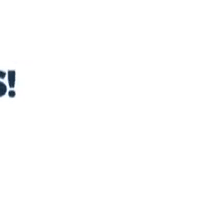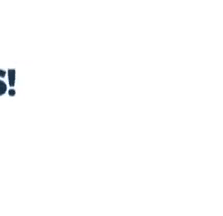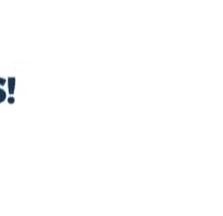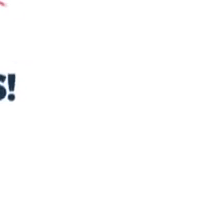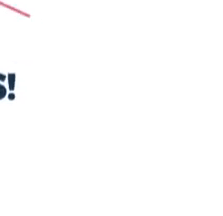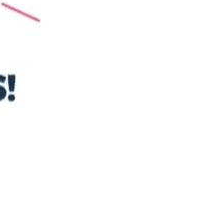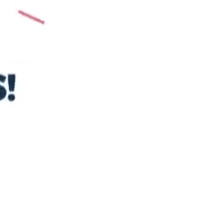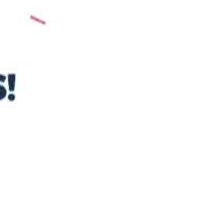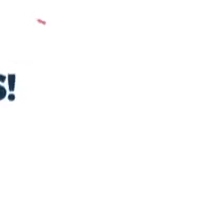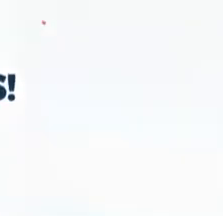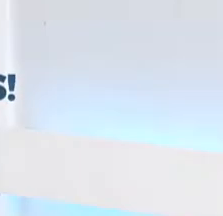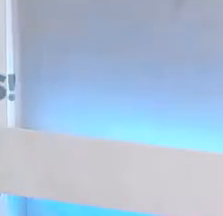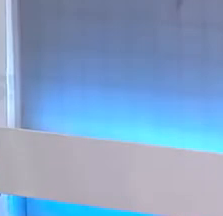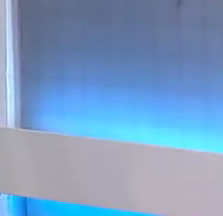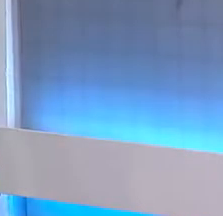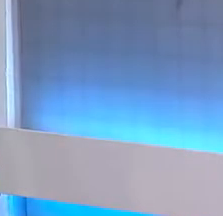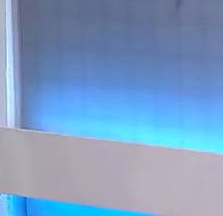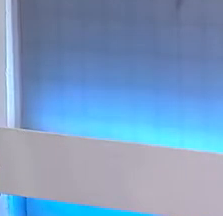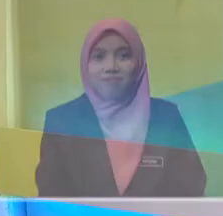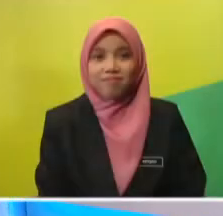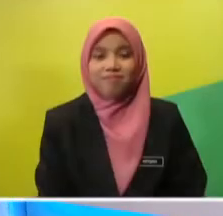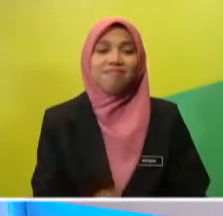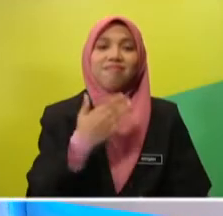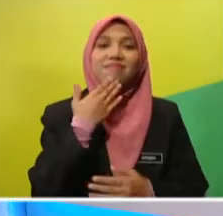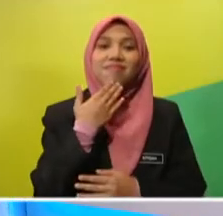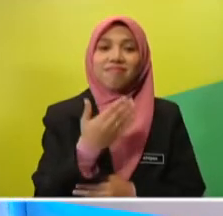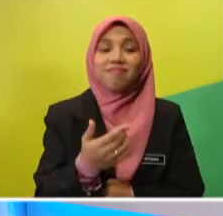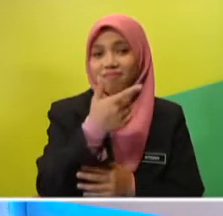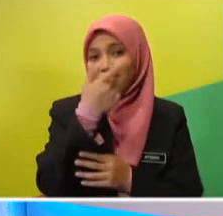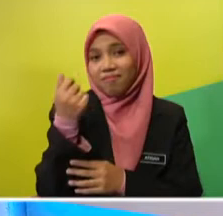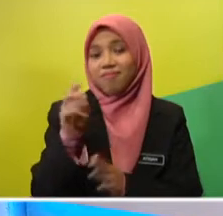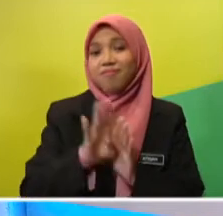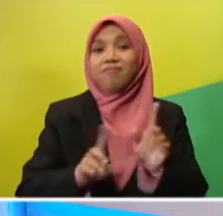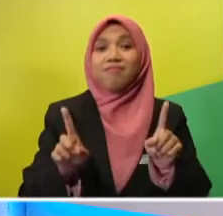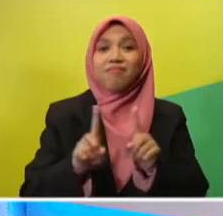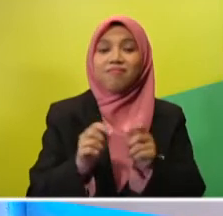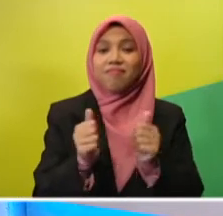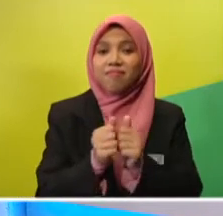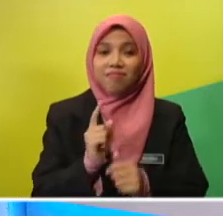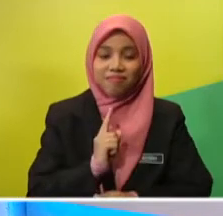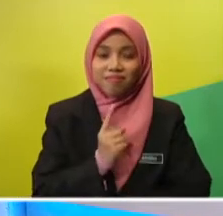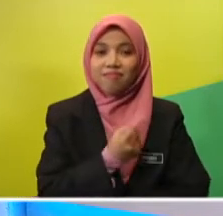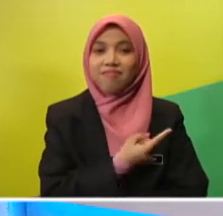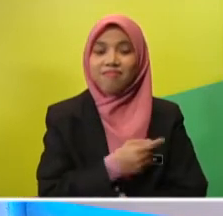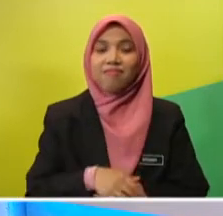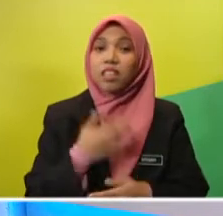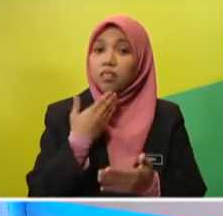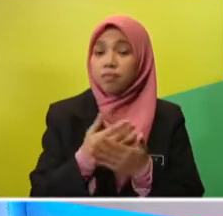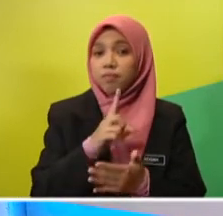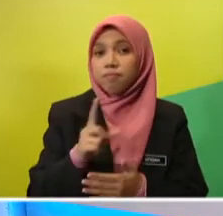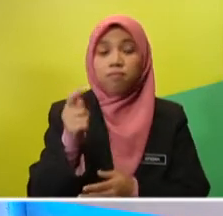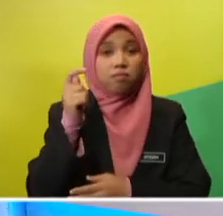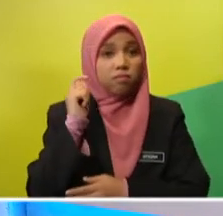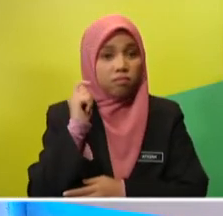Didik TV KPM. Terima kasih kerana masih lagi bersama kami dalam Didik TV KPM. Baiklah, tadi sebelum kita